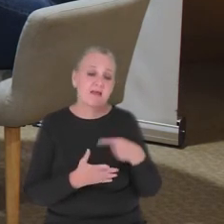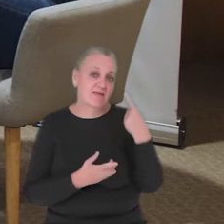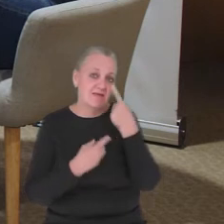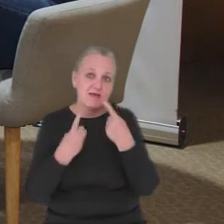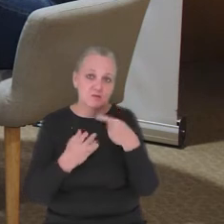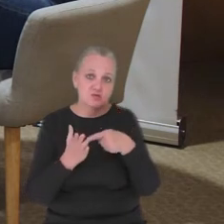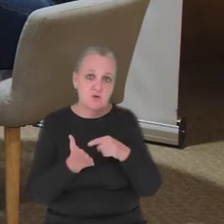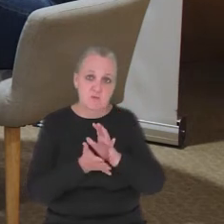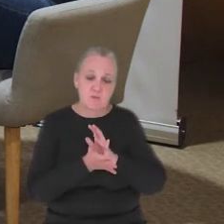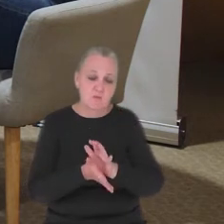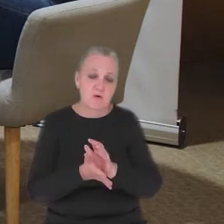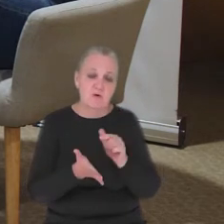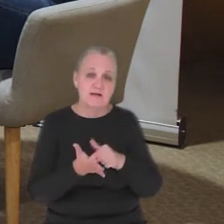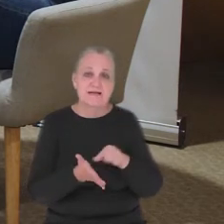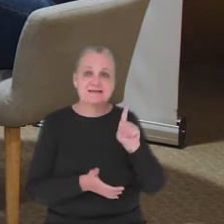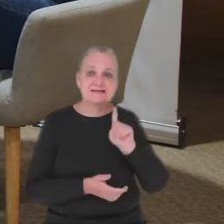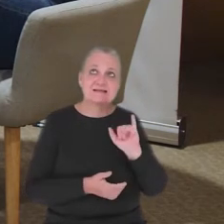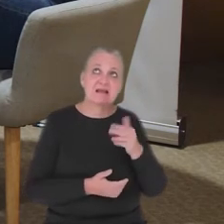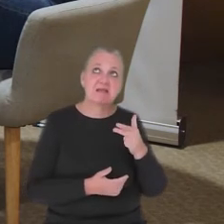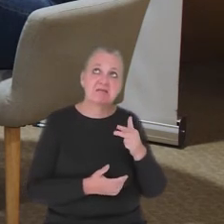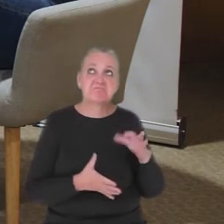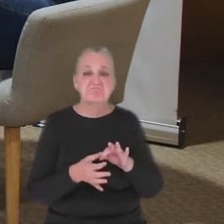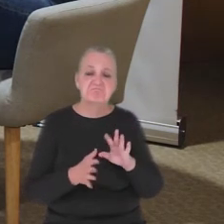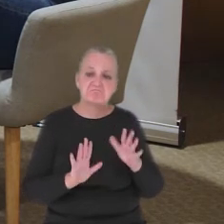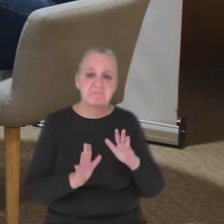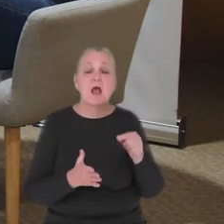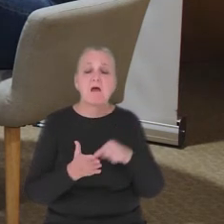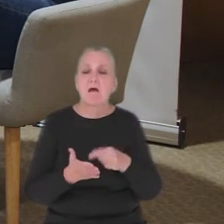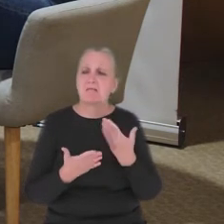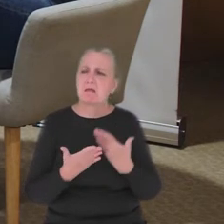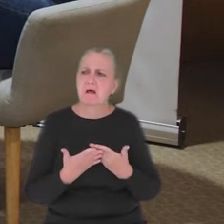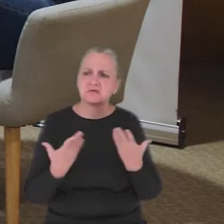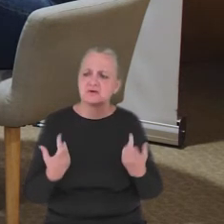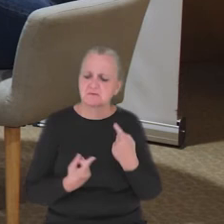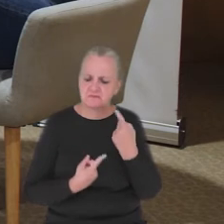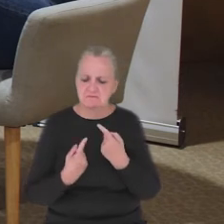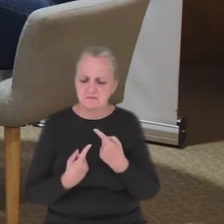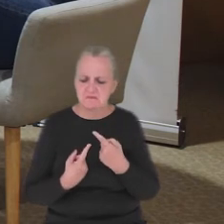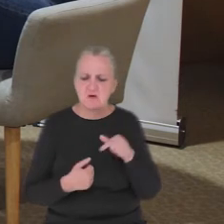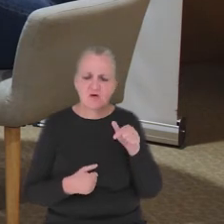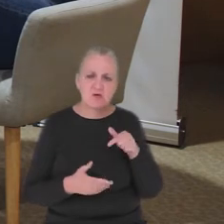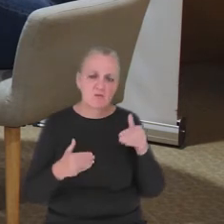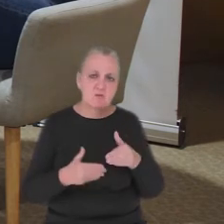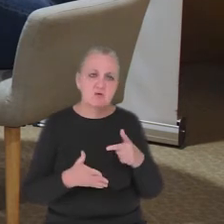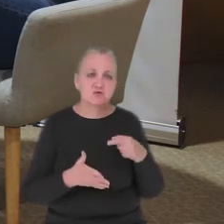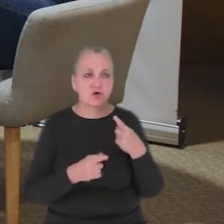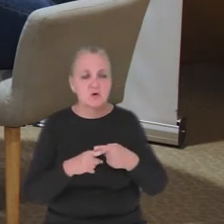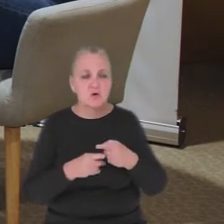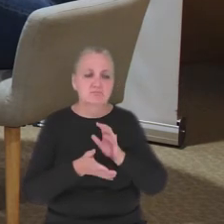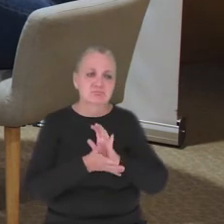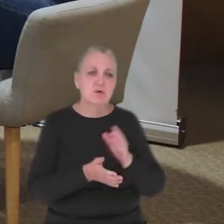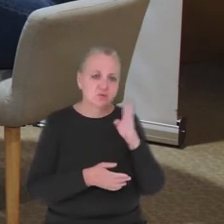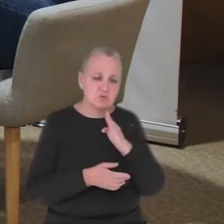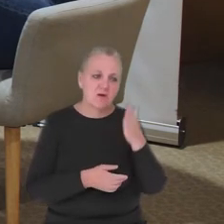nie myślę o tej publikacji właśnie w kategoriach zinu. I teraz zastanawiam się czemu. Czy no, zażartowałam z tym nakładem, ja wiem jaki będzie nakład, bo pisałam